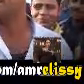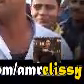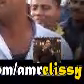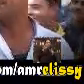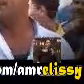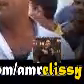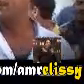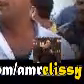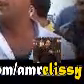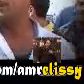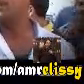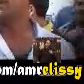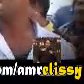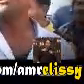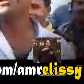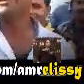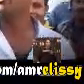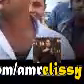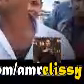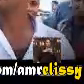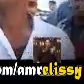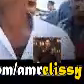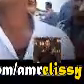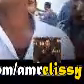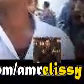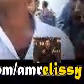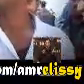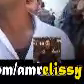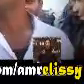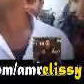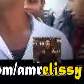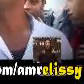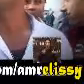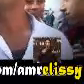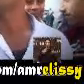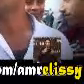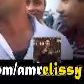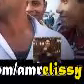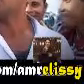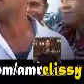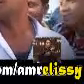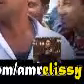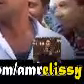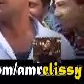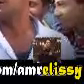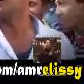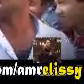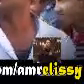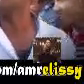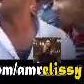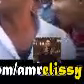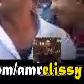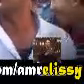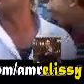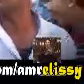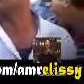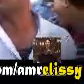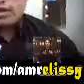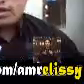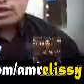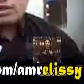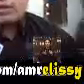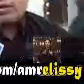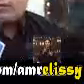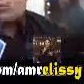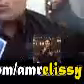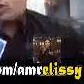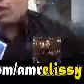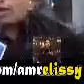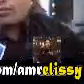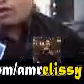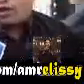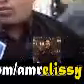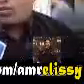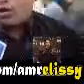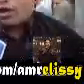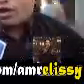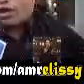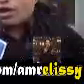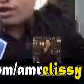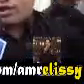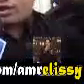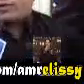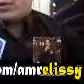بكام، نعمل ايه؟ عارفين نروي الاراضي، الاراضي ما عارفين نرويها. الجهاز طبعا في مشكله